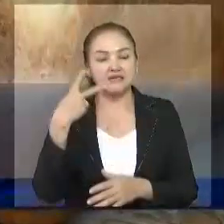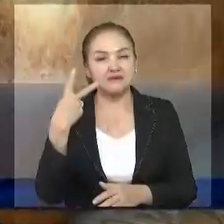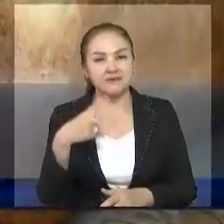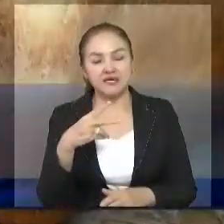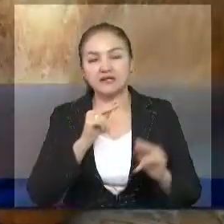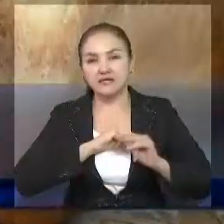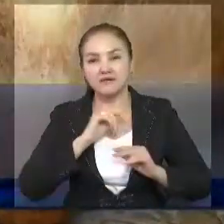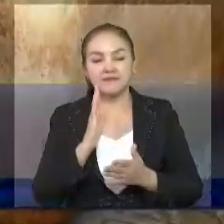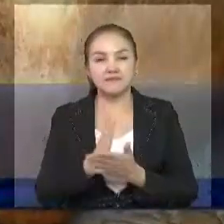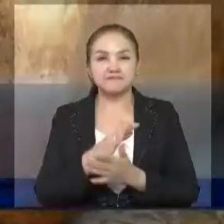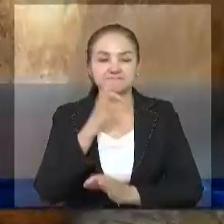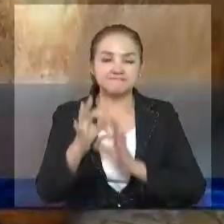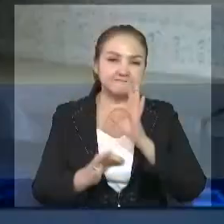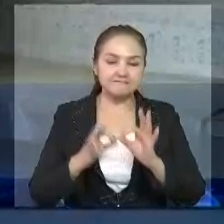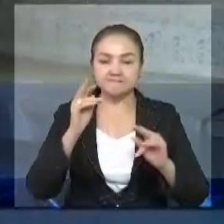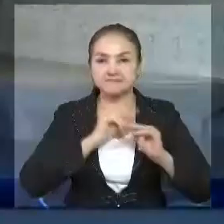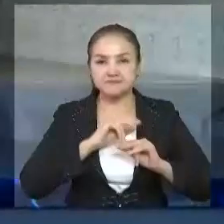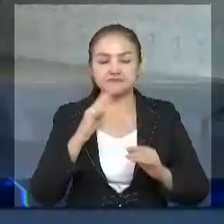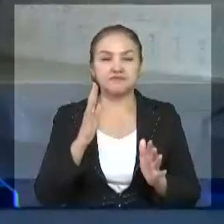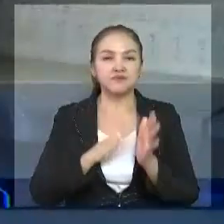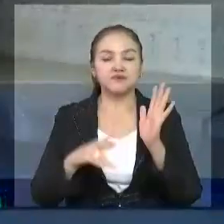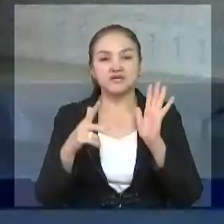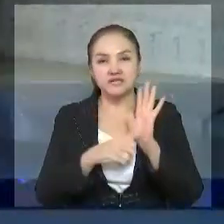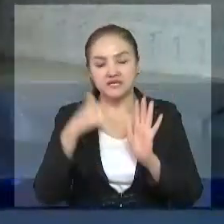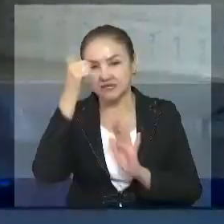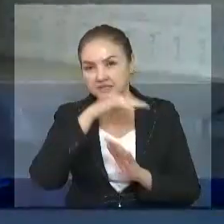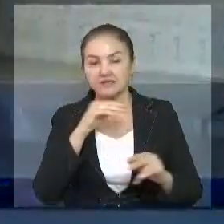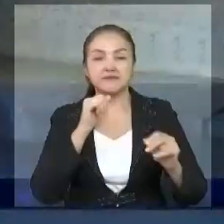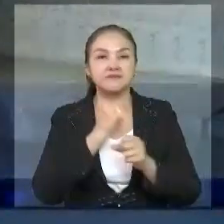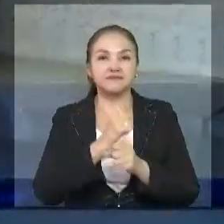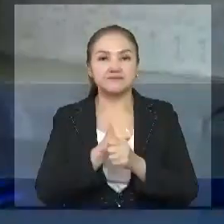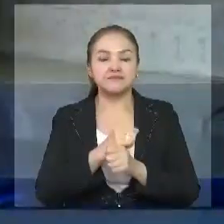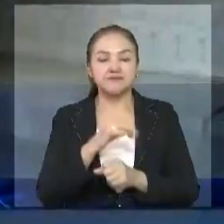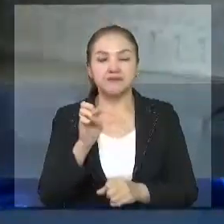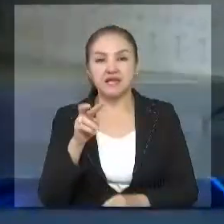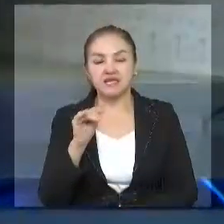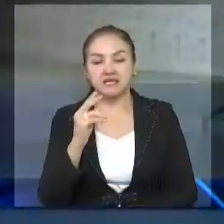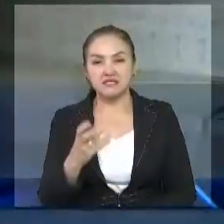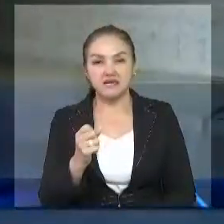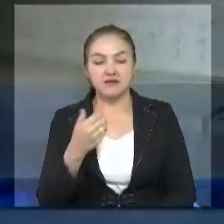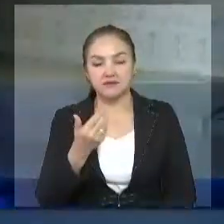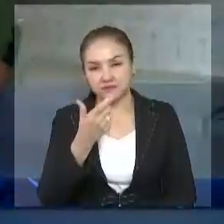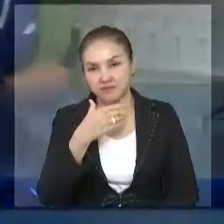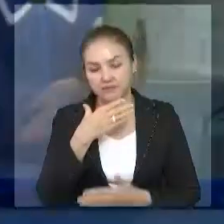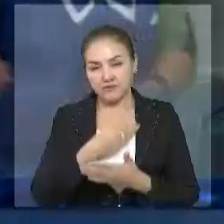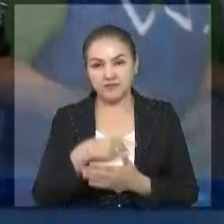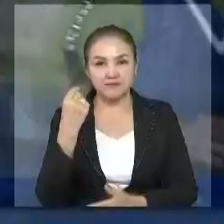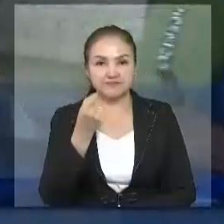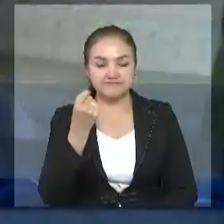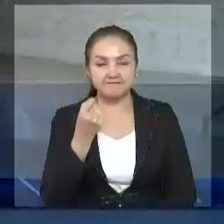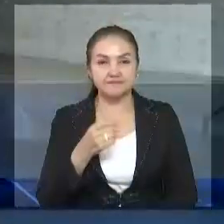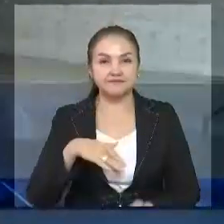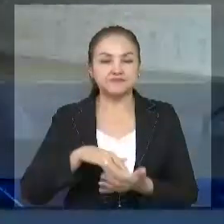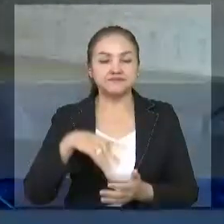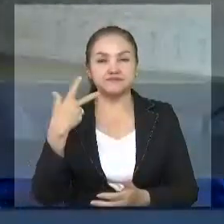бар милицияда. Круглосуточный жұмыс жасайды. 97 жылдан бері жасап тұр милиция. Өзіміздің бидай. Қаланың